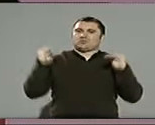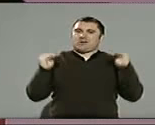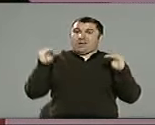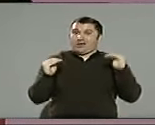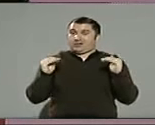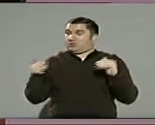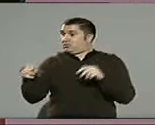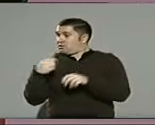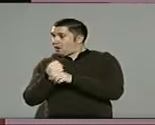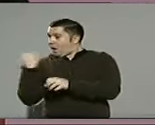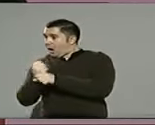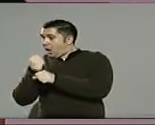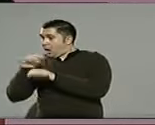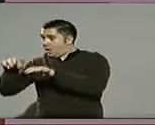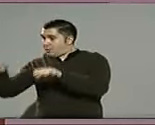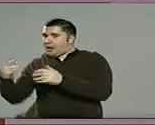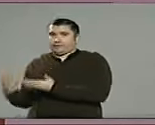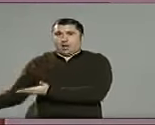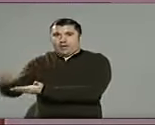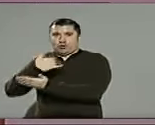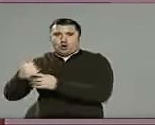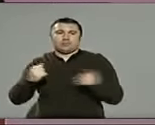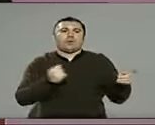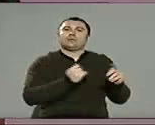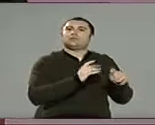Arbeit und denen mit Einkommen aus Vermögen und